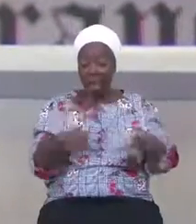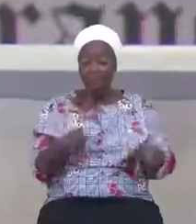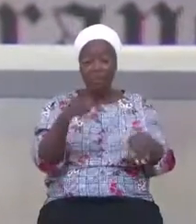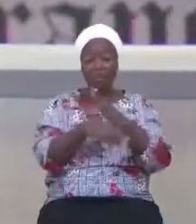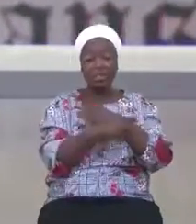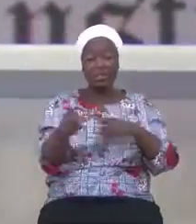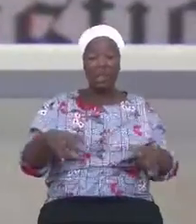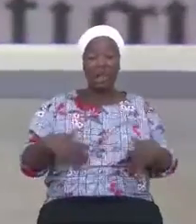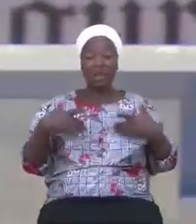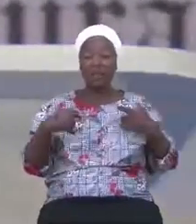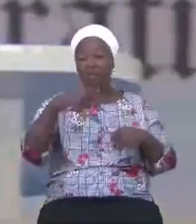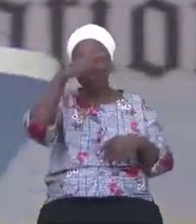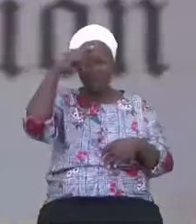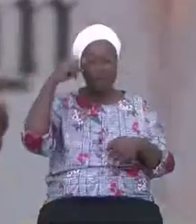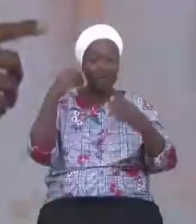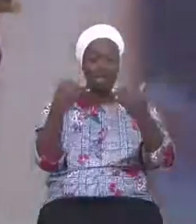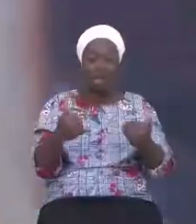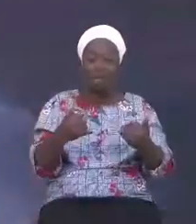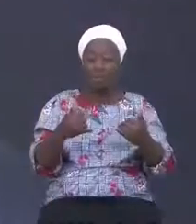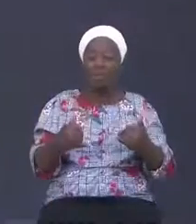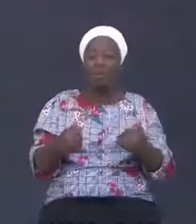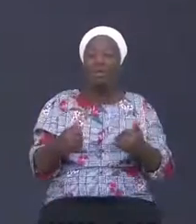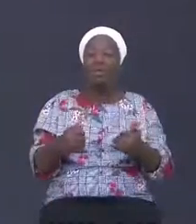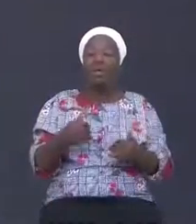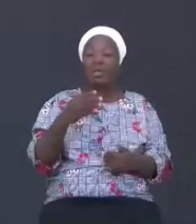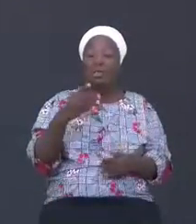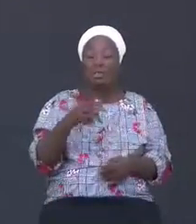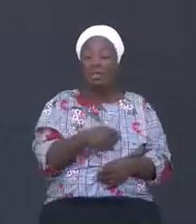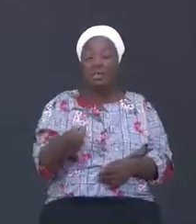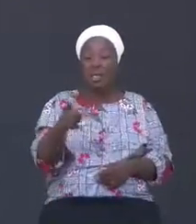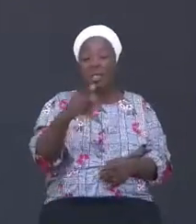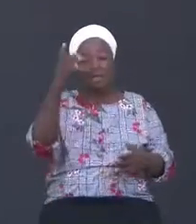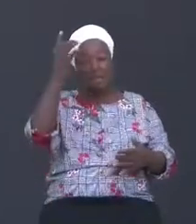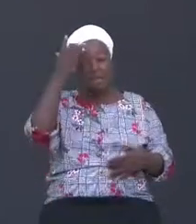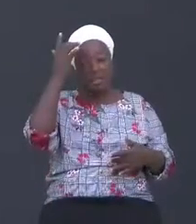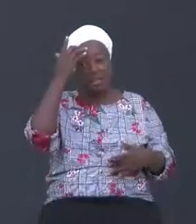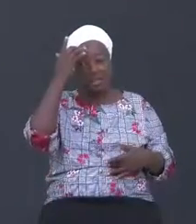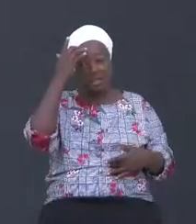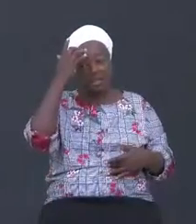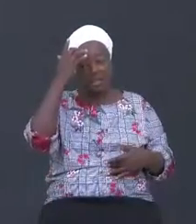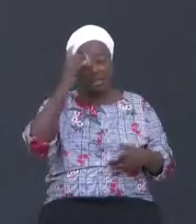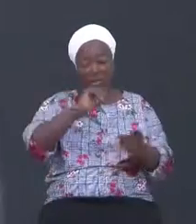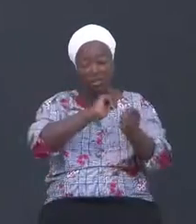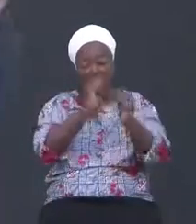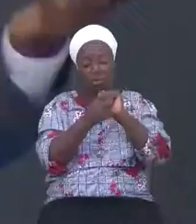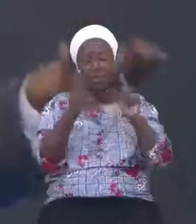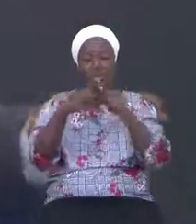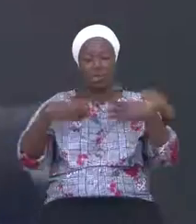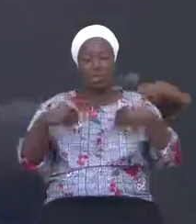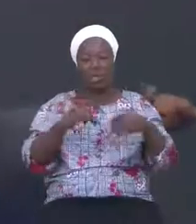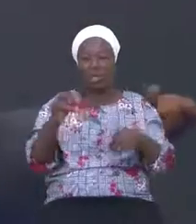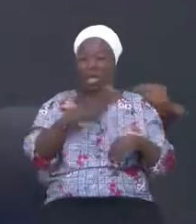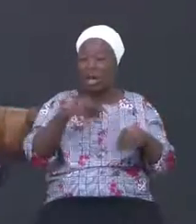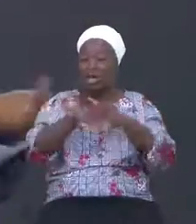vie. Parce que maintenant, leurs maladies ont été transformées en guérison. Et dans